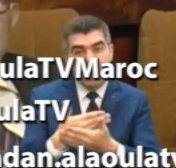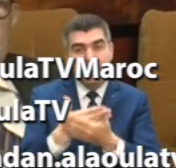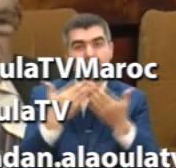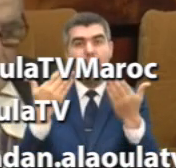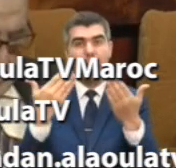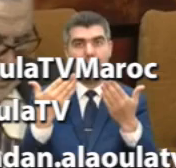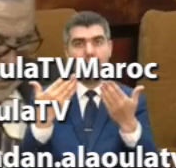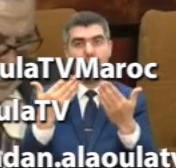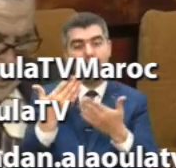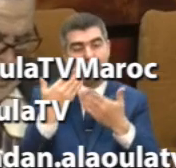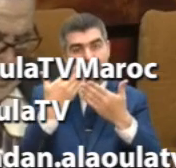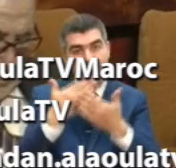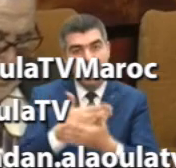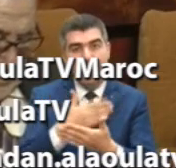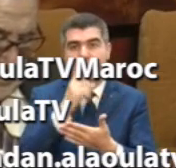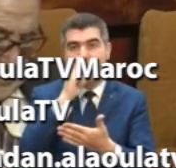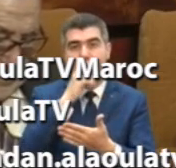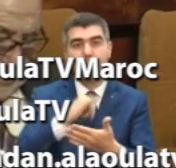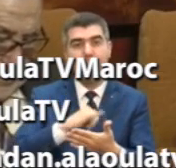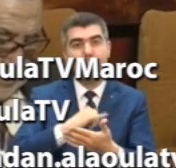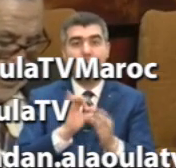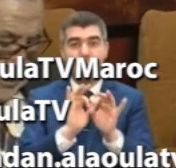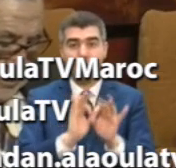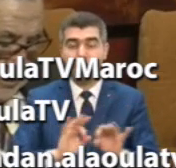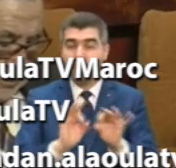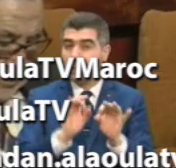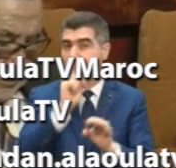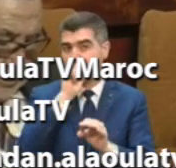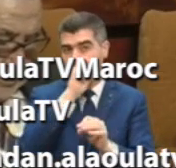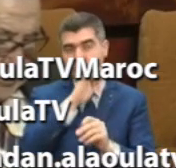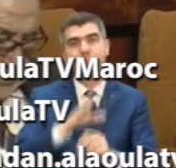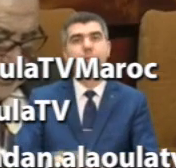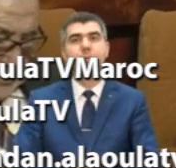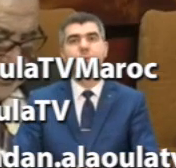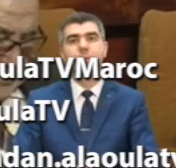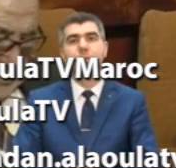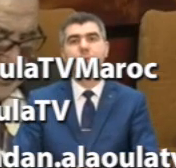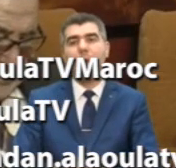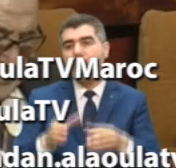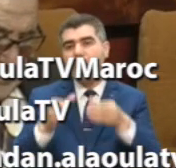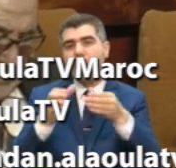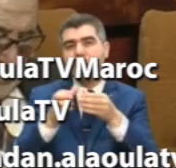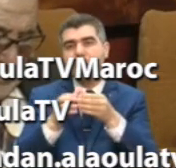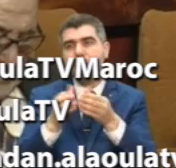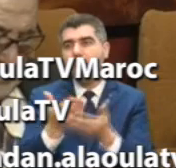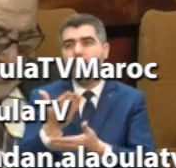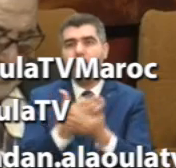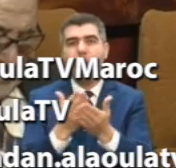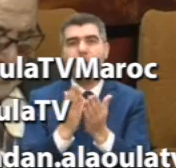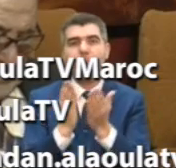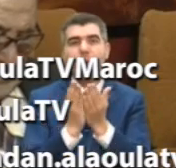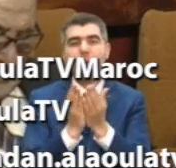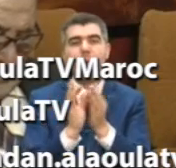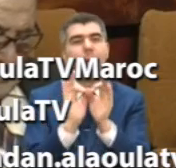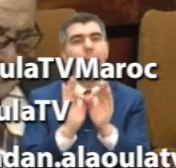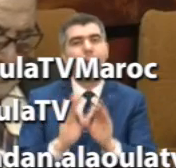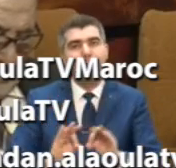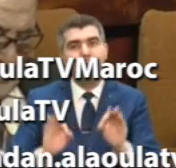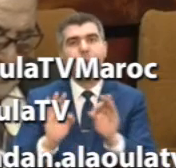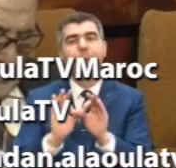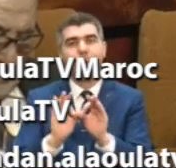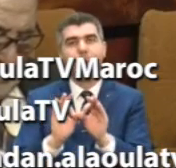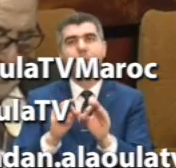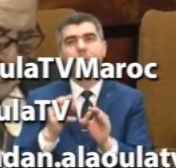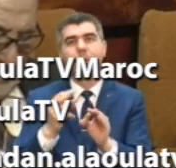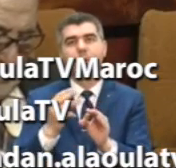الحاجة ديالها ميمكنش لها. هناك قلة الأقسام سيد الوزير، كتلقى قسم واحد أنه فيه